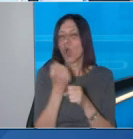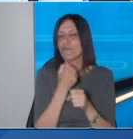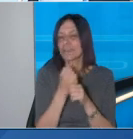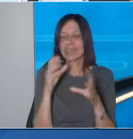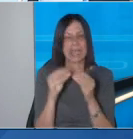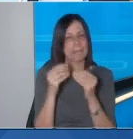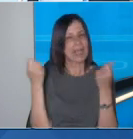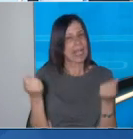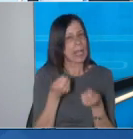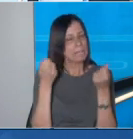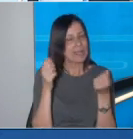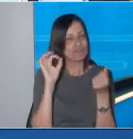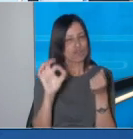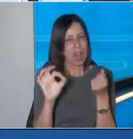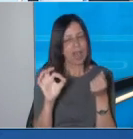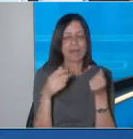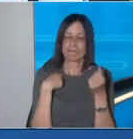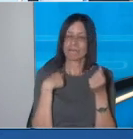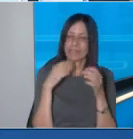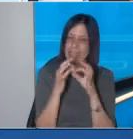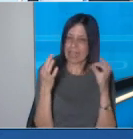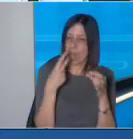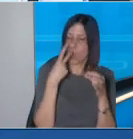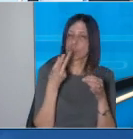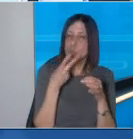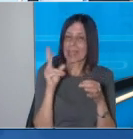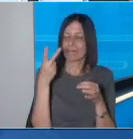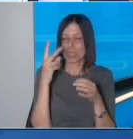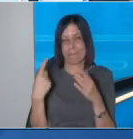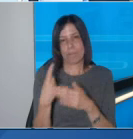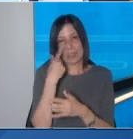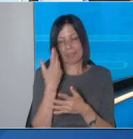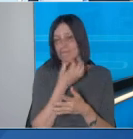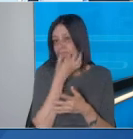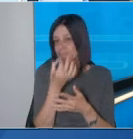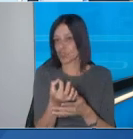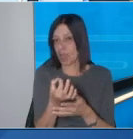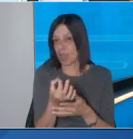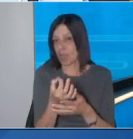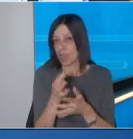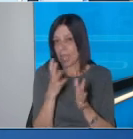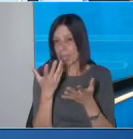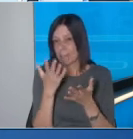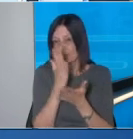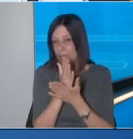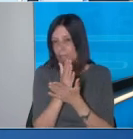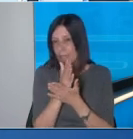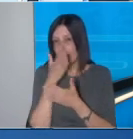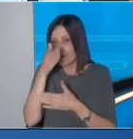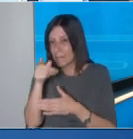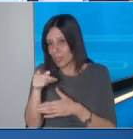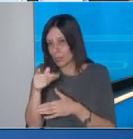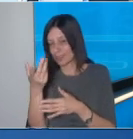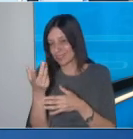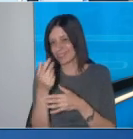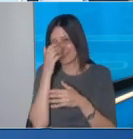שלה, ואנחנו נתחיל לראות אותם יותר ויותר בולטים, והשאלה המתבקשת היא, האם פנו אליך כבר, רונן?